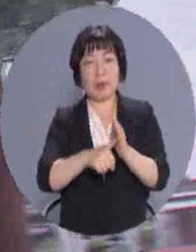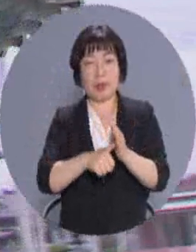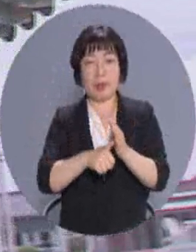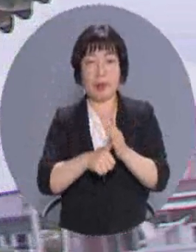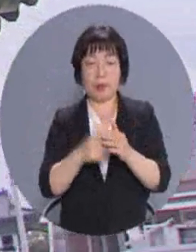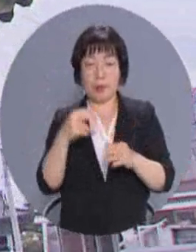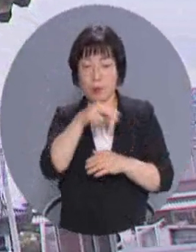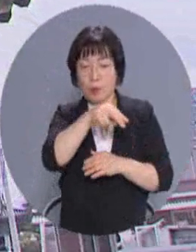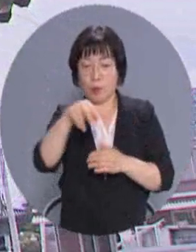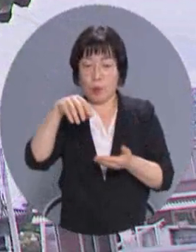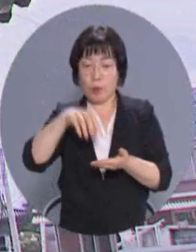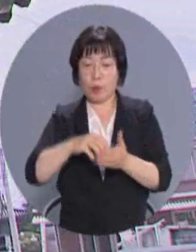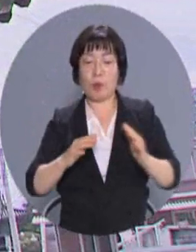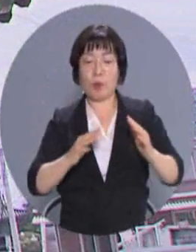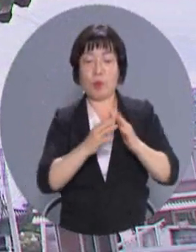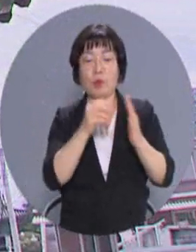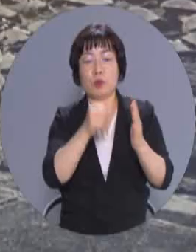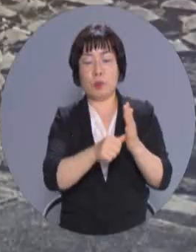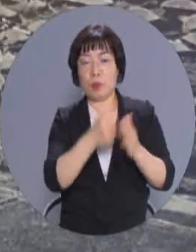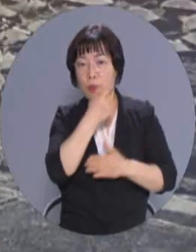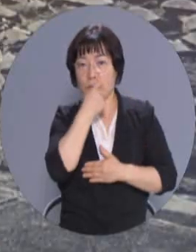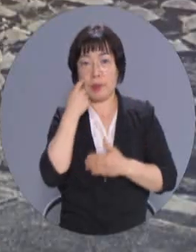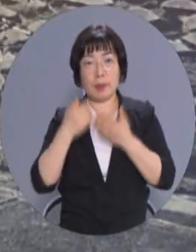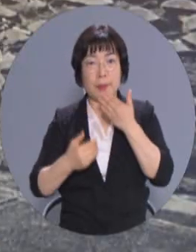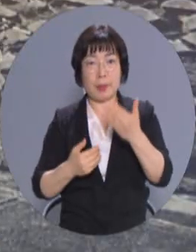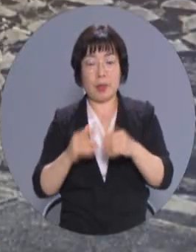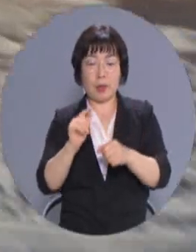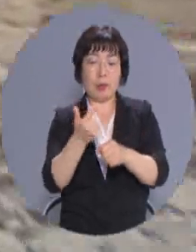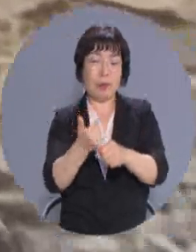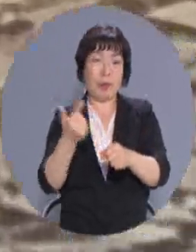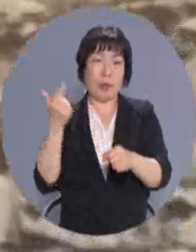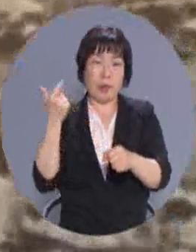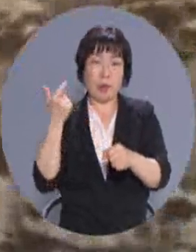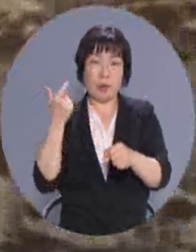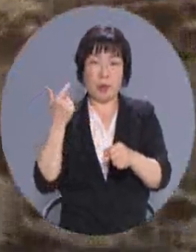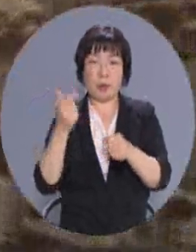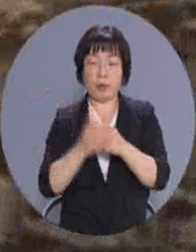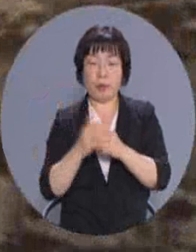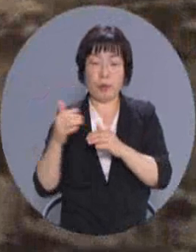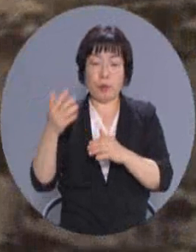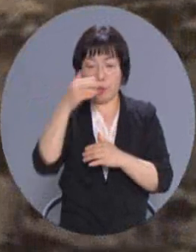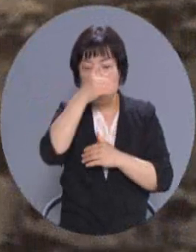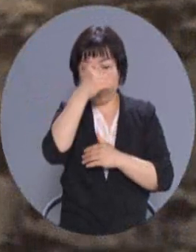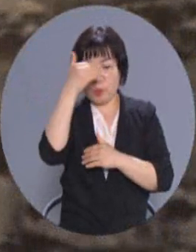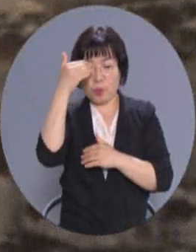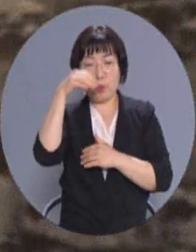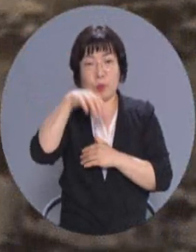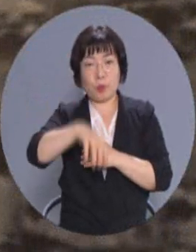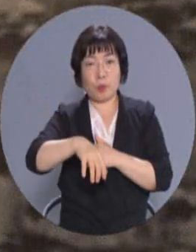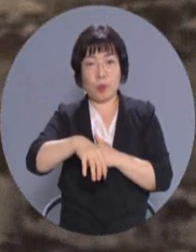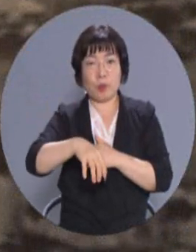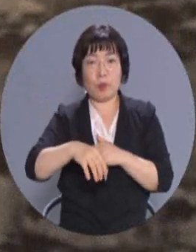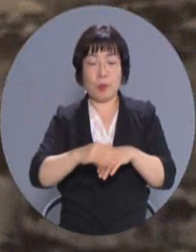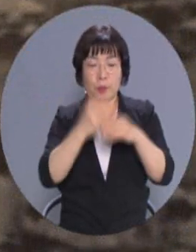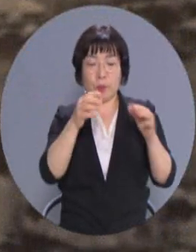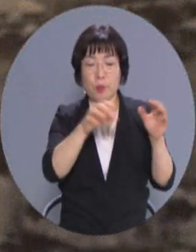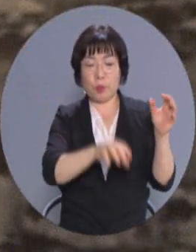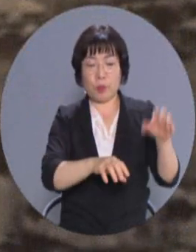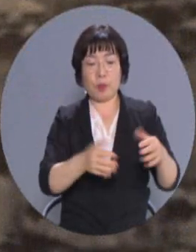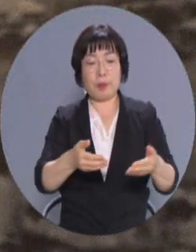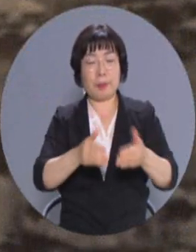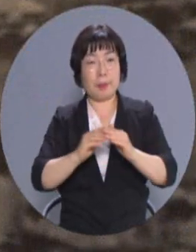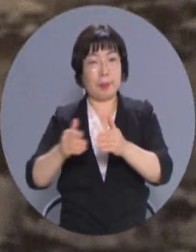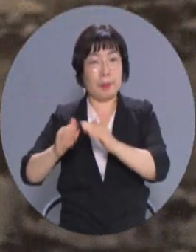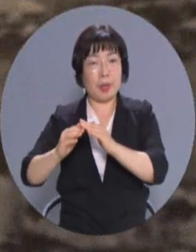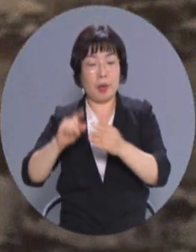있는 귀중한 역사 자료입니다. 600년 전 객사와 존심당, 남희류가 있던 자리까지 흥양형 예터와